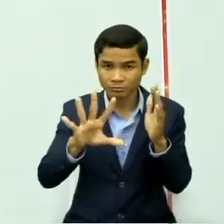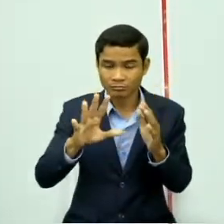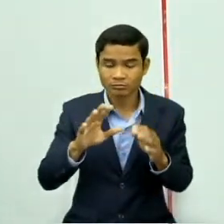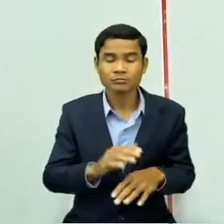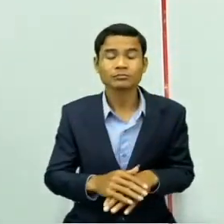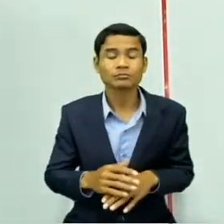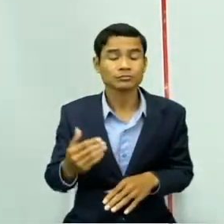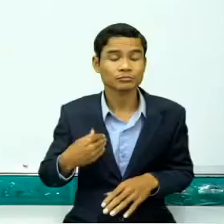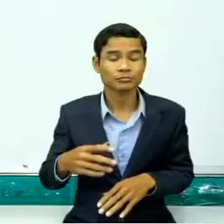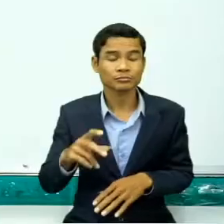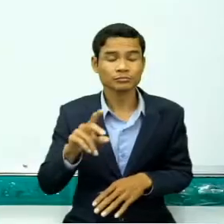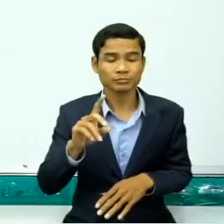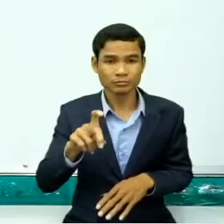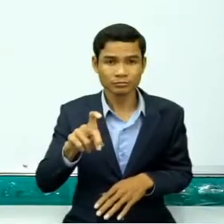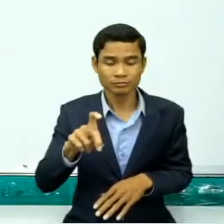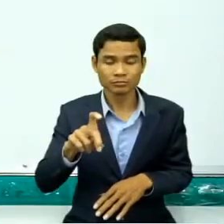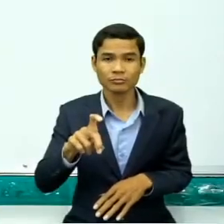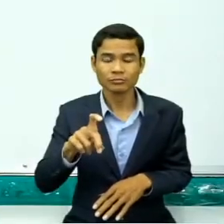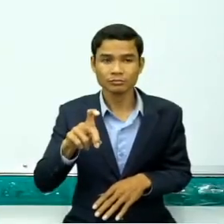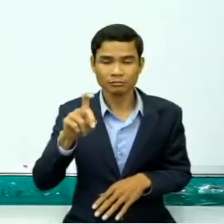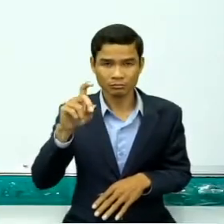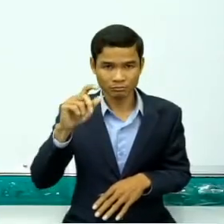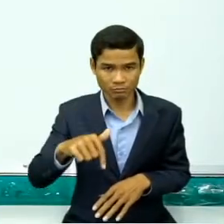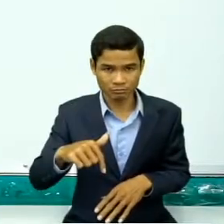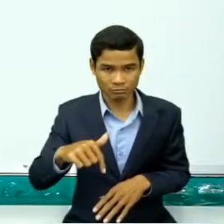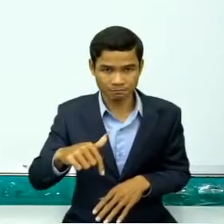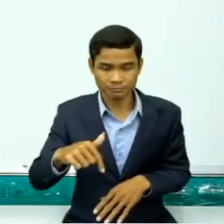cứ miến ngỡ